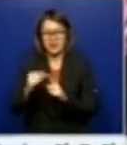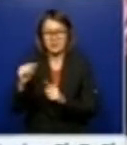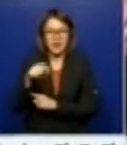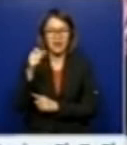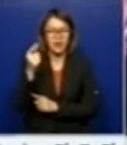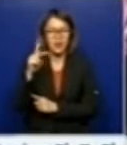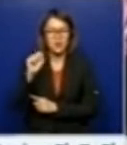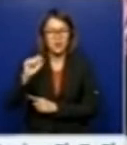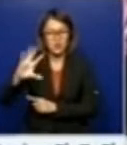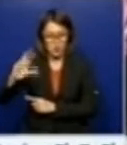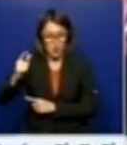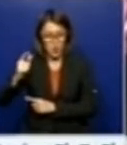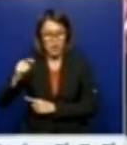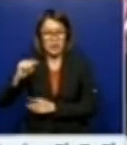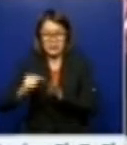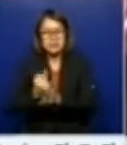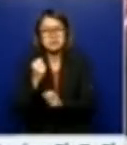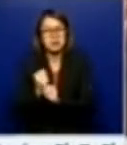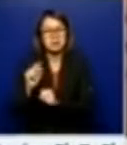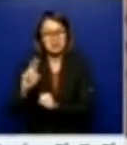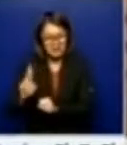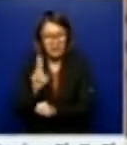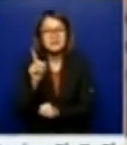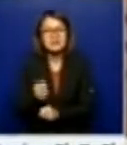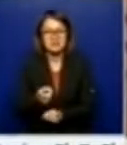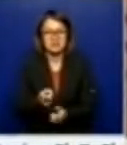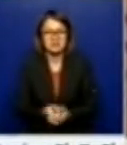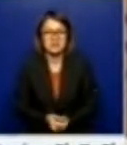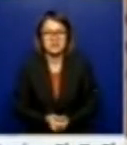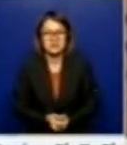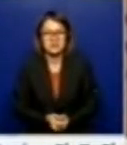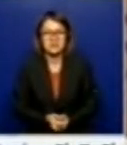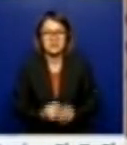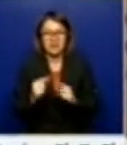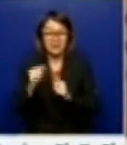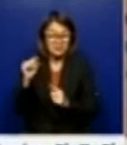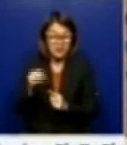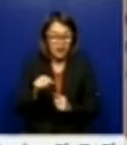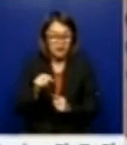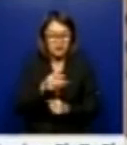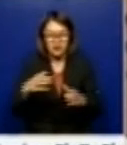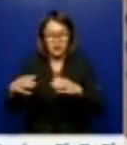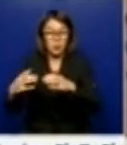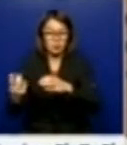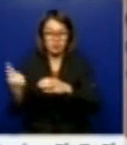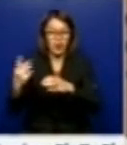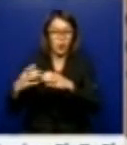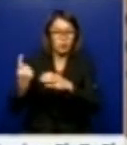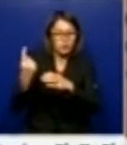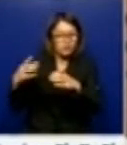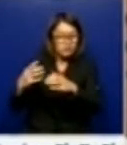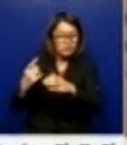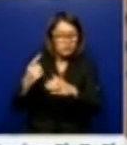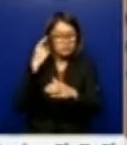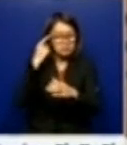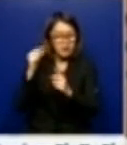ช้ท่านประธานครับคำสั่งอะไรก็แล้วแต่ถ้าเกิดด้วยคนกลุ่มเดียวด้วย